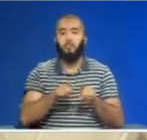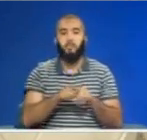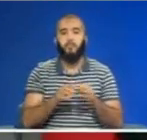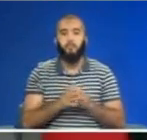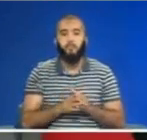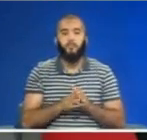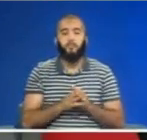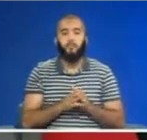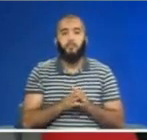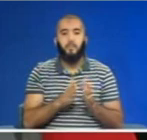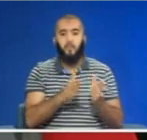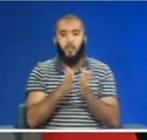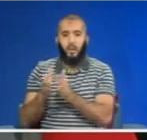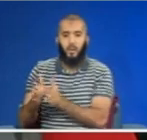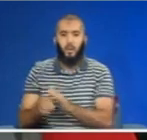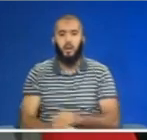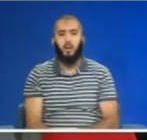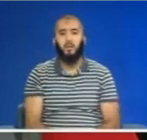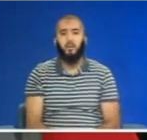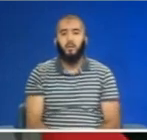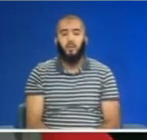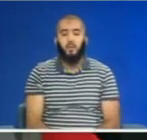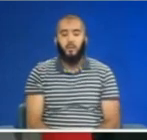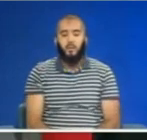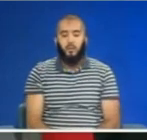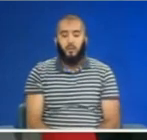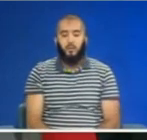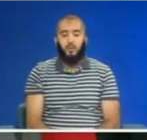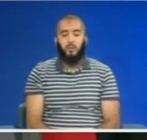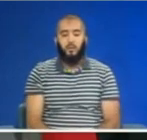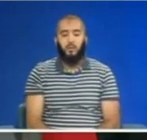نضيف مكالمة إن شاء الله نستقبلها. نعم أخي يونس.